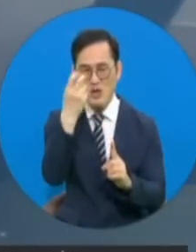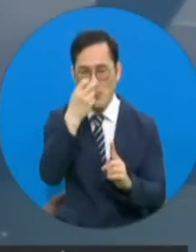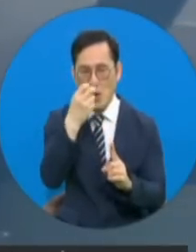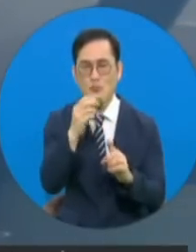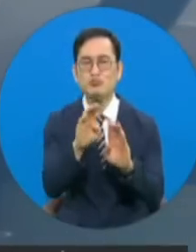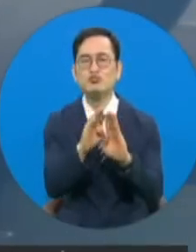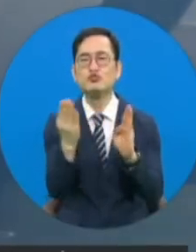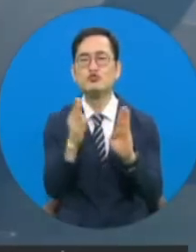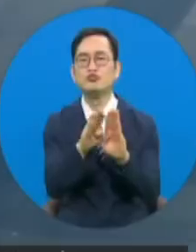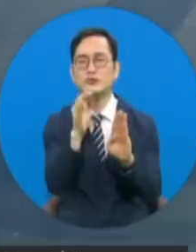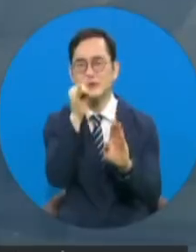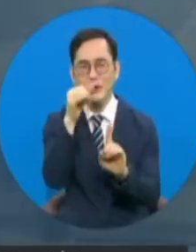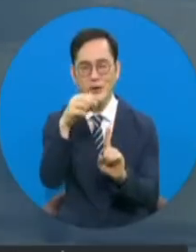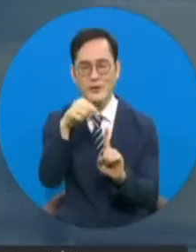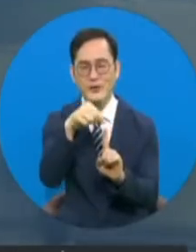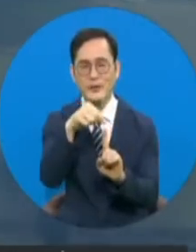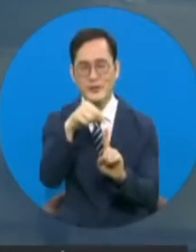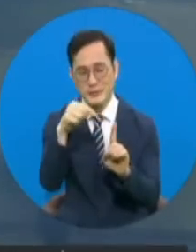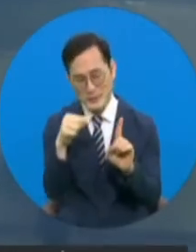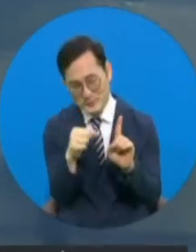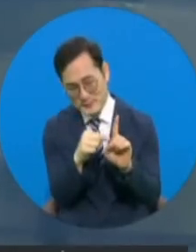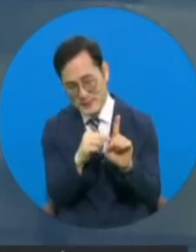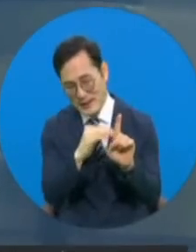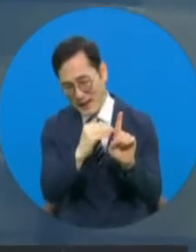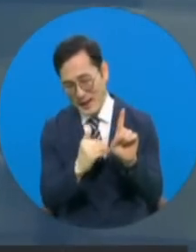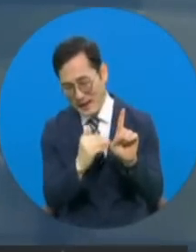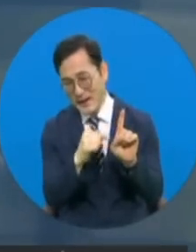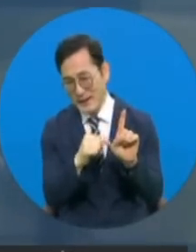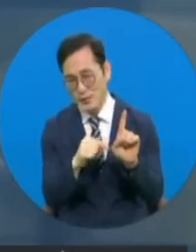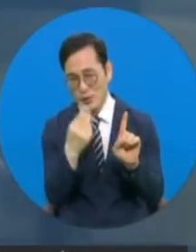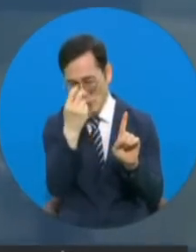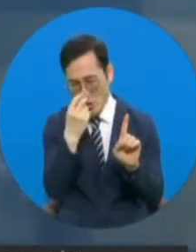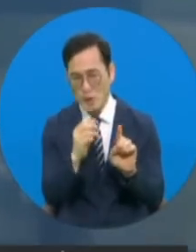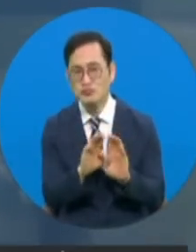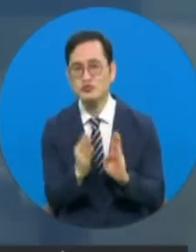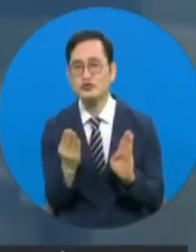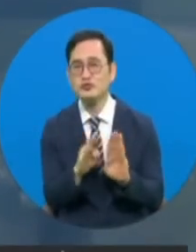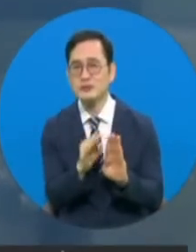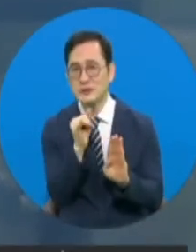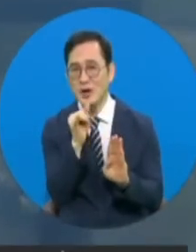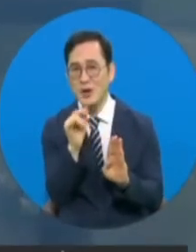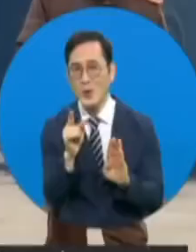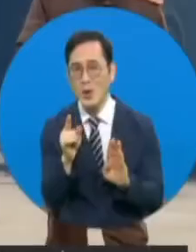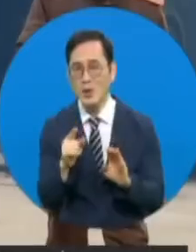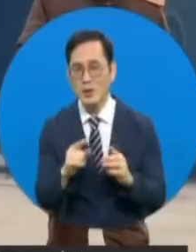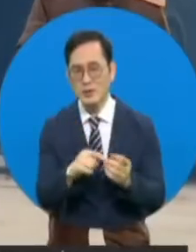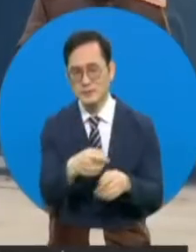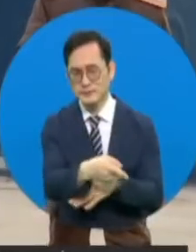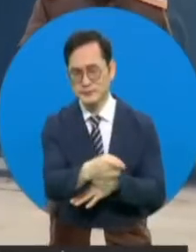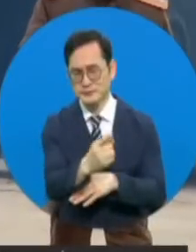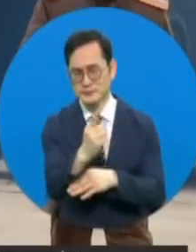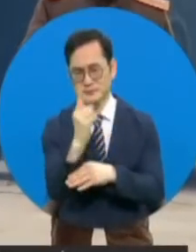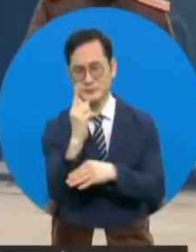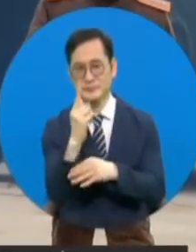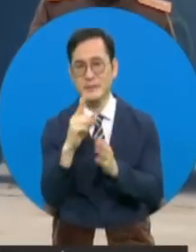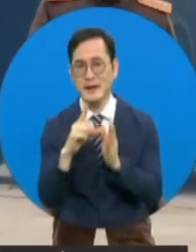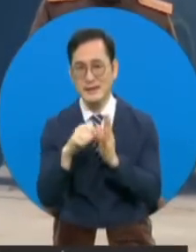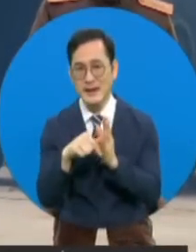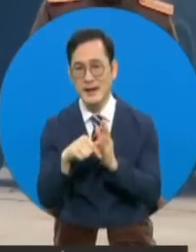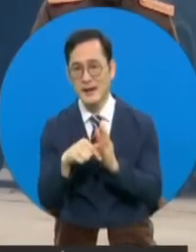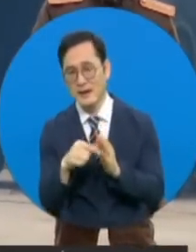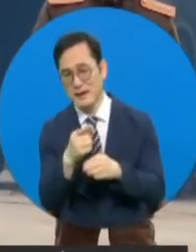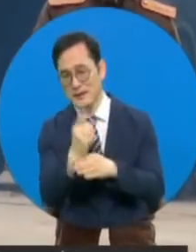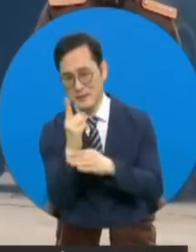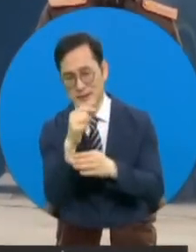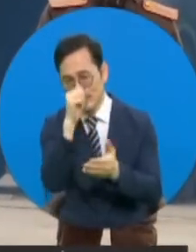실제 점검문은 적으시면 특별한 기능이 있는 것은 아니고 로켓을 조립해서 세웠을 때 로켓의 조립 상태를